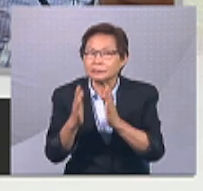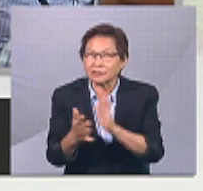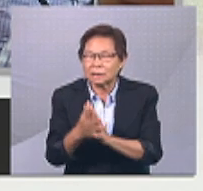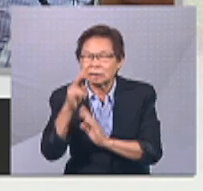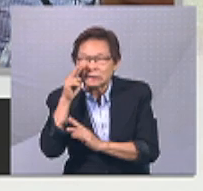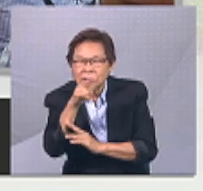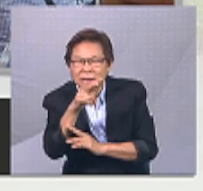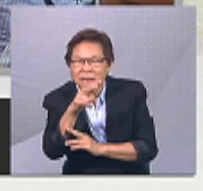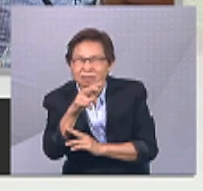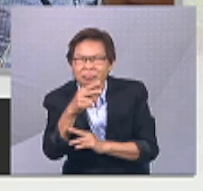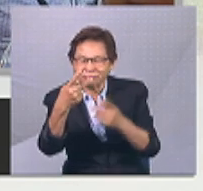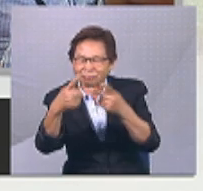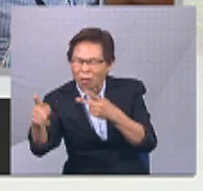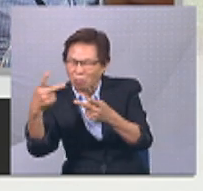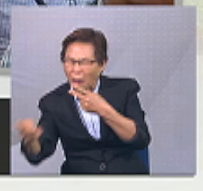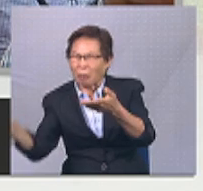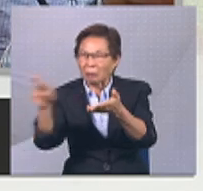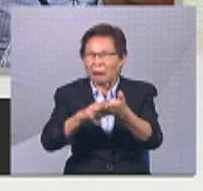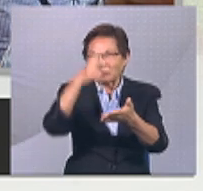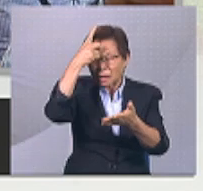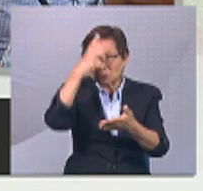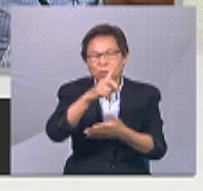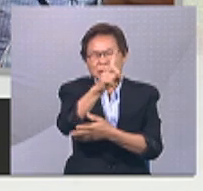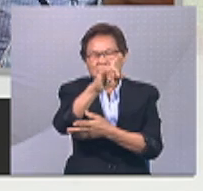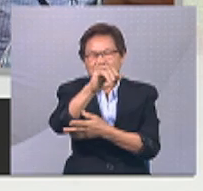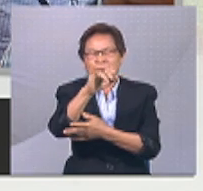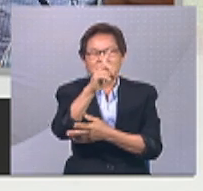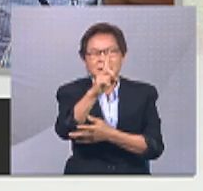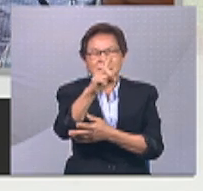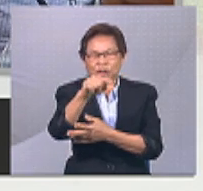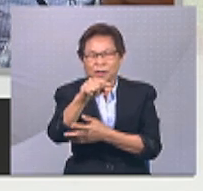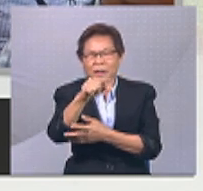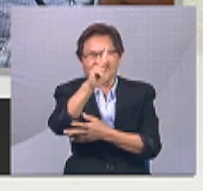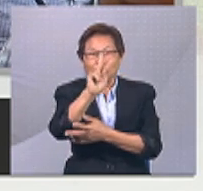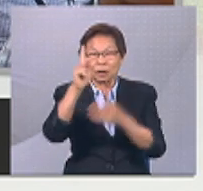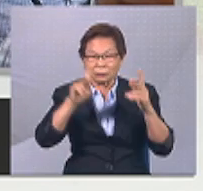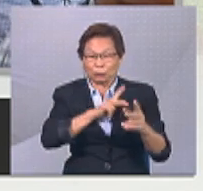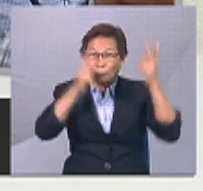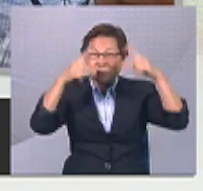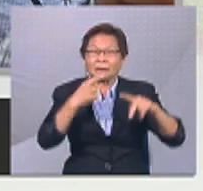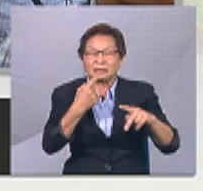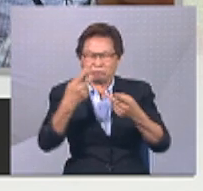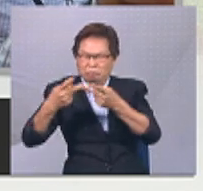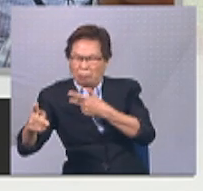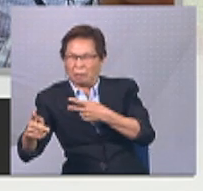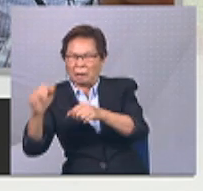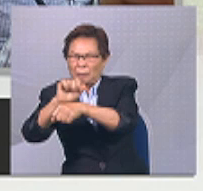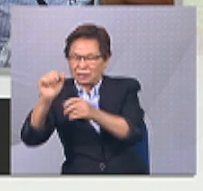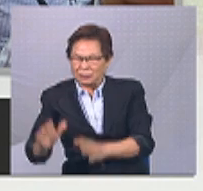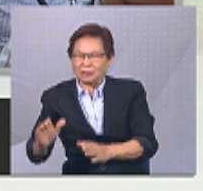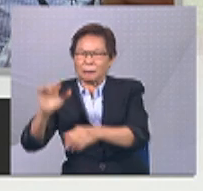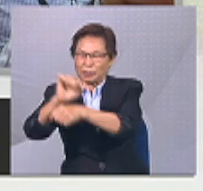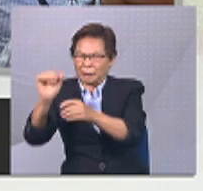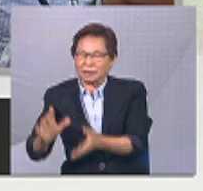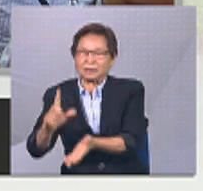macam tidak selari dengan kenyataan Datuk DG yang mengatakan bahawa petugas kesihatan ini